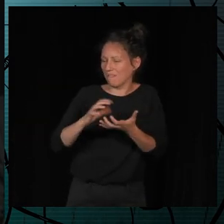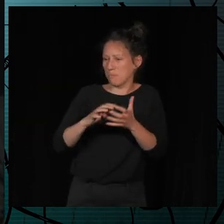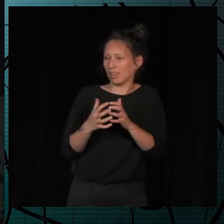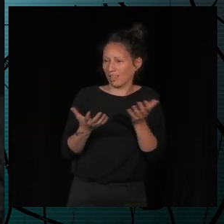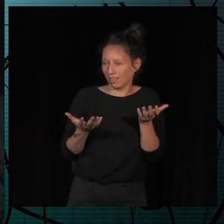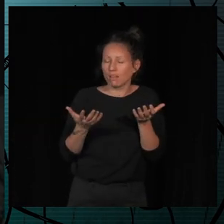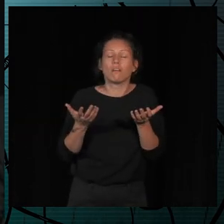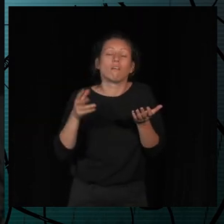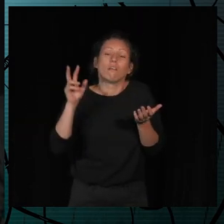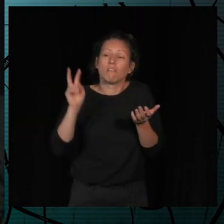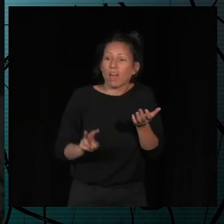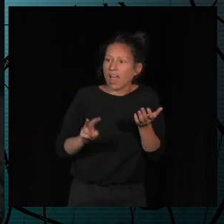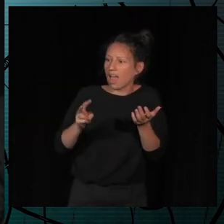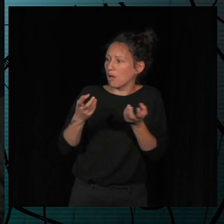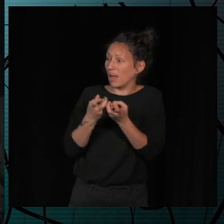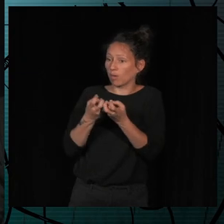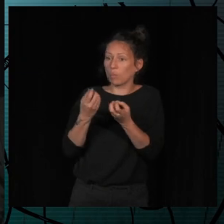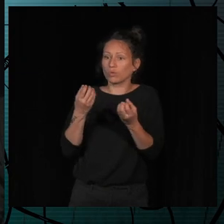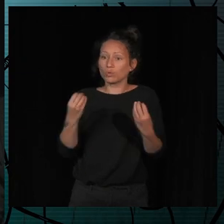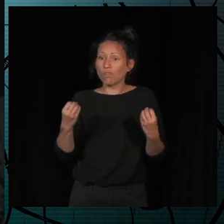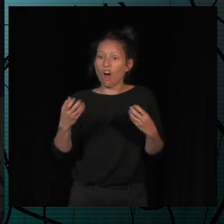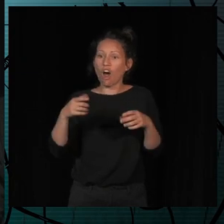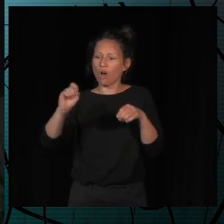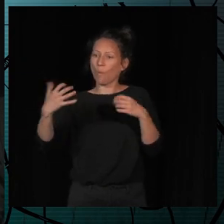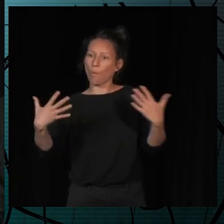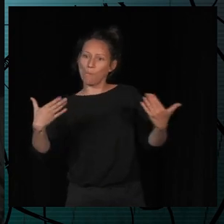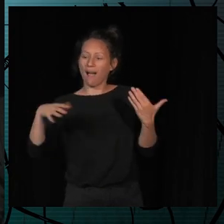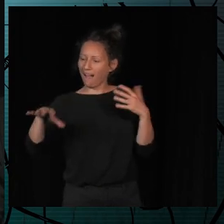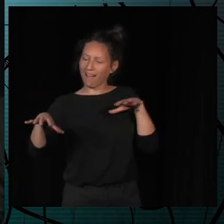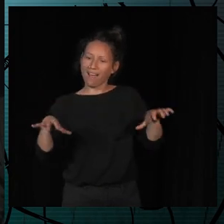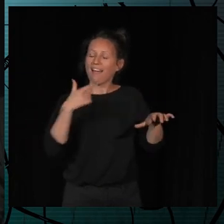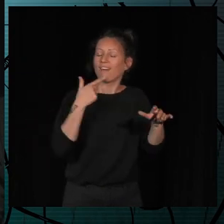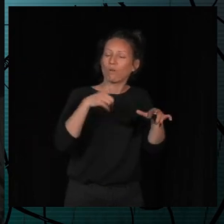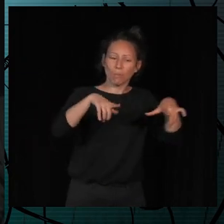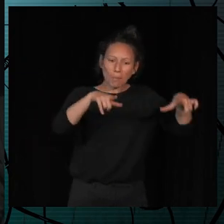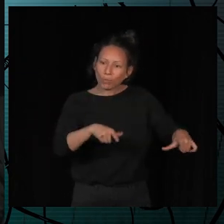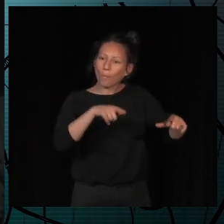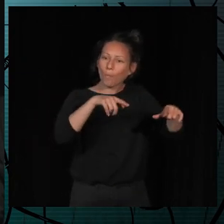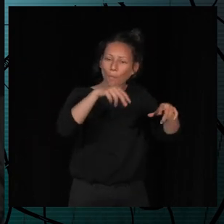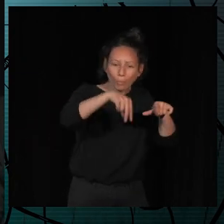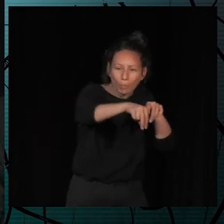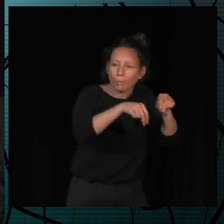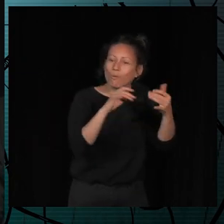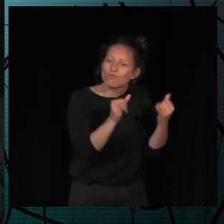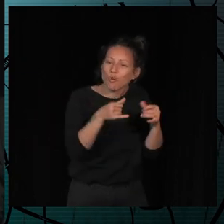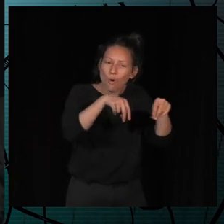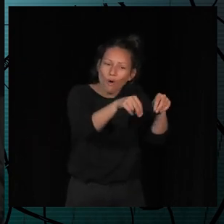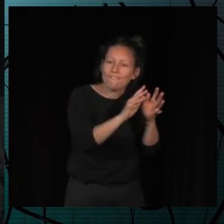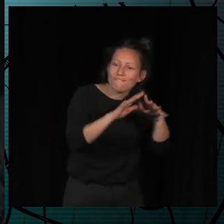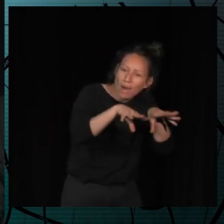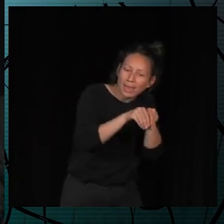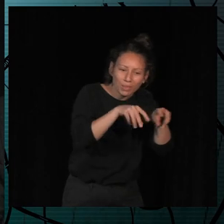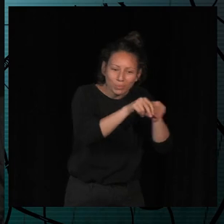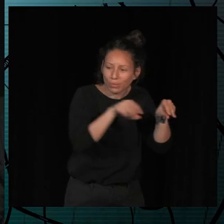vidéos et les jeux société mais ça passe royalement quoi enfin je dis bah voilà demain je vais faire un atelier jeu de société à avec des